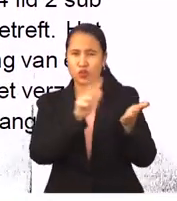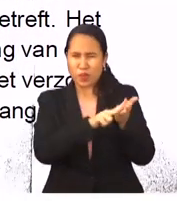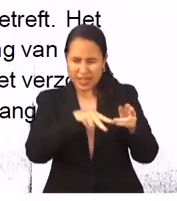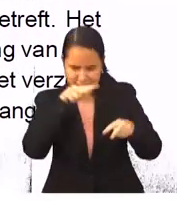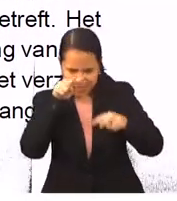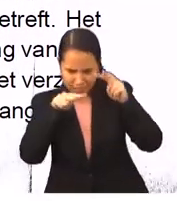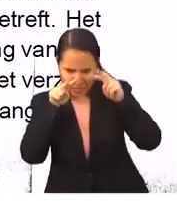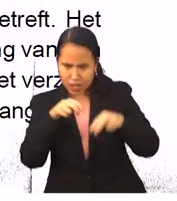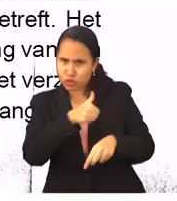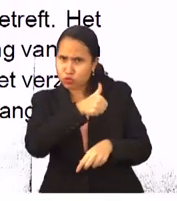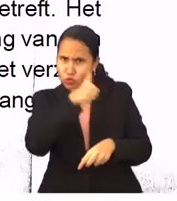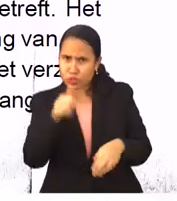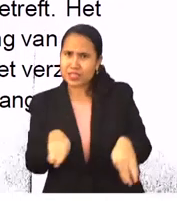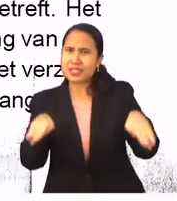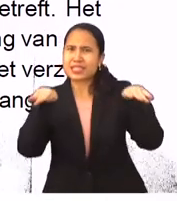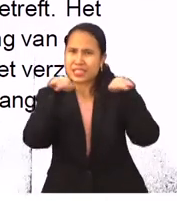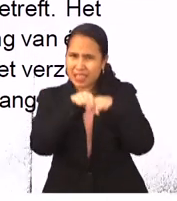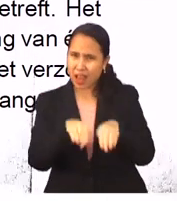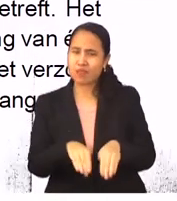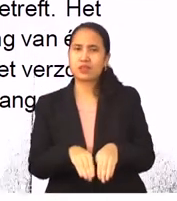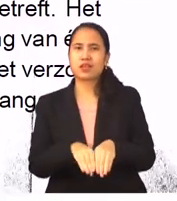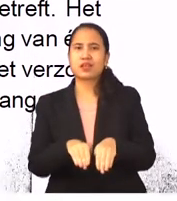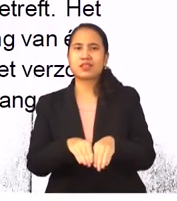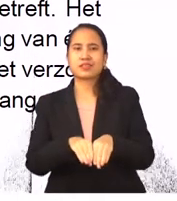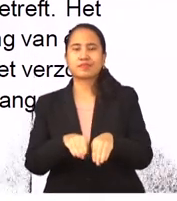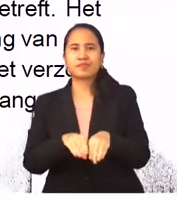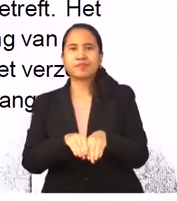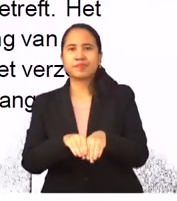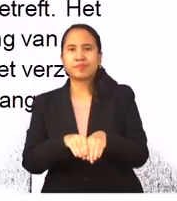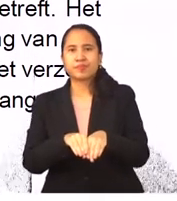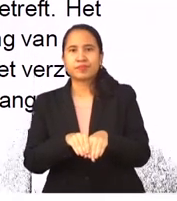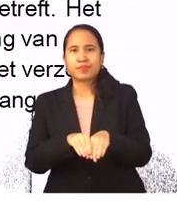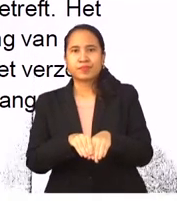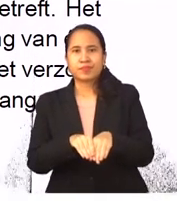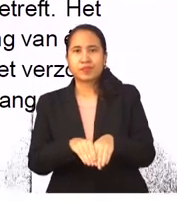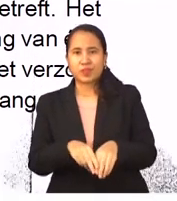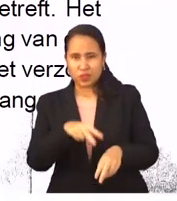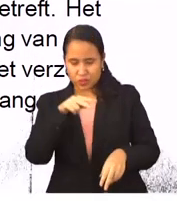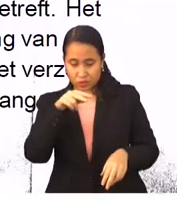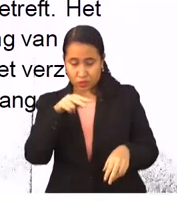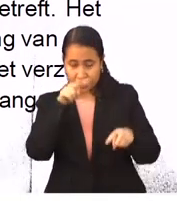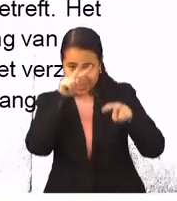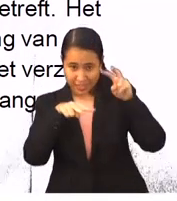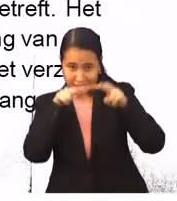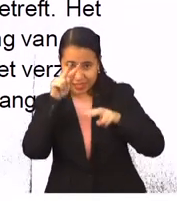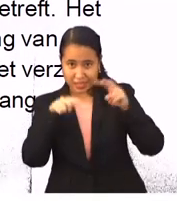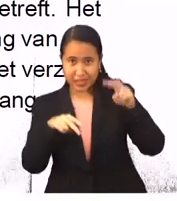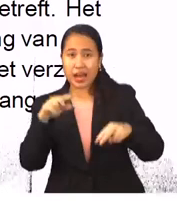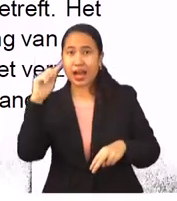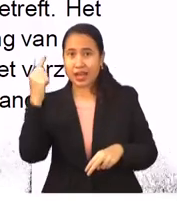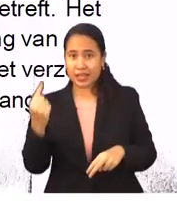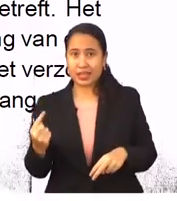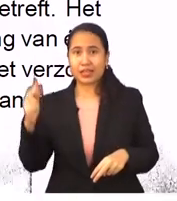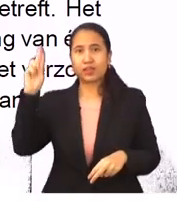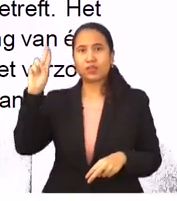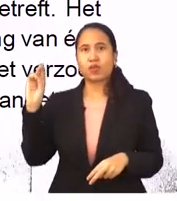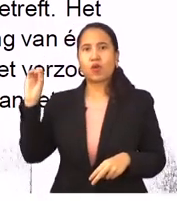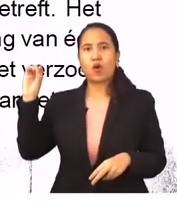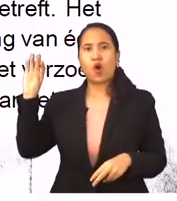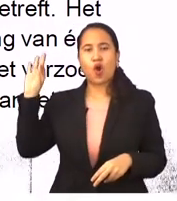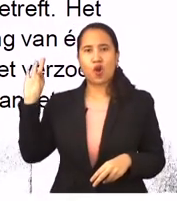In beginsel, omdat toetsing aan een grondwetsbepaling alleen mogelijk is, indien de bepaling zich dan ook voor toetsing